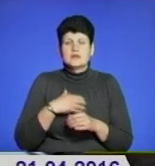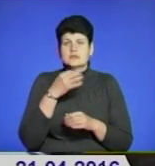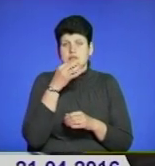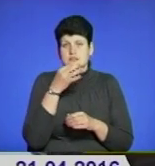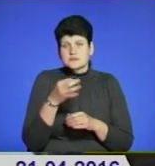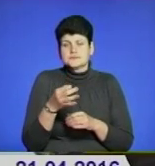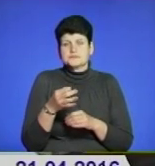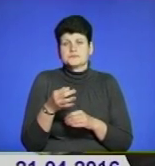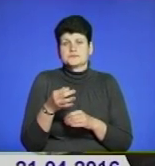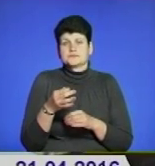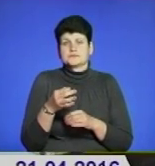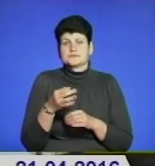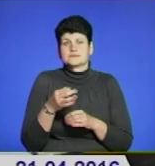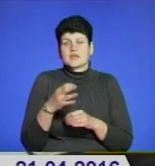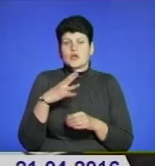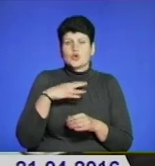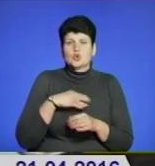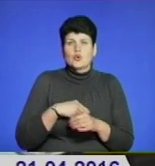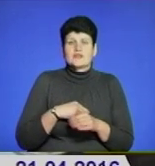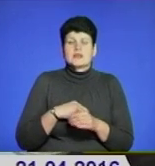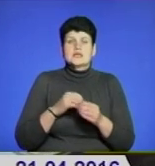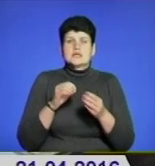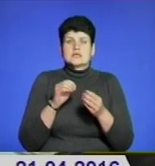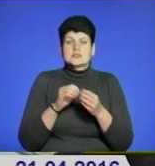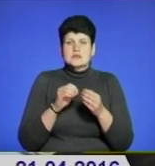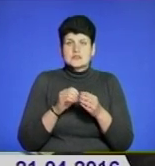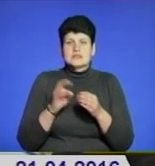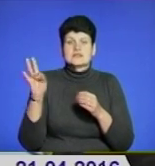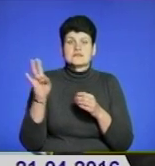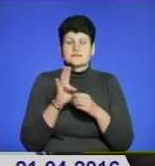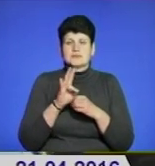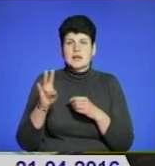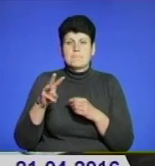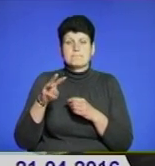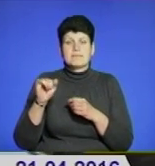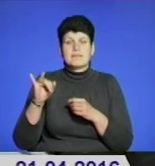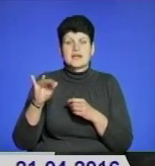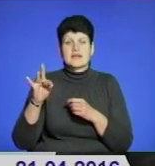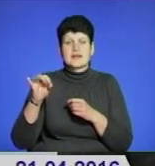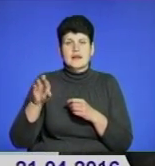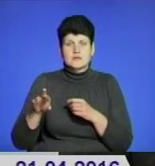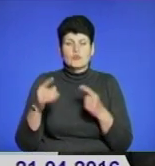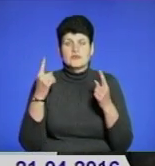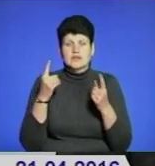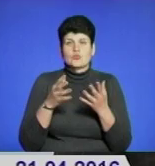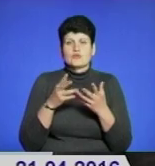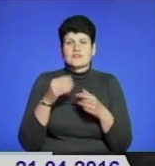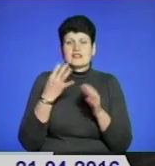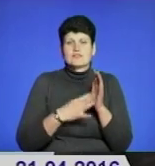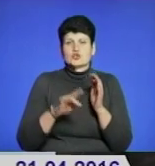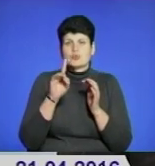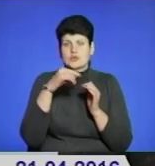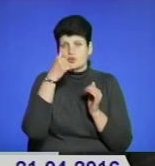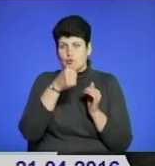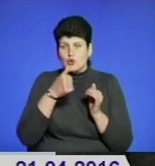незламності і духовній стійкості священнослужителів і мирян, по великому рахунку, ми в 91-му році